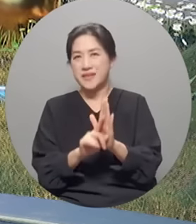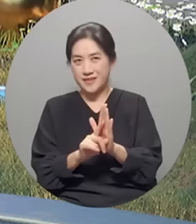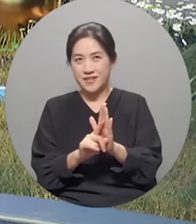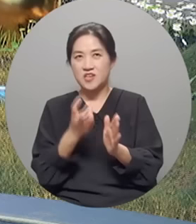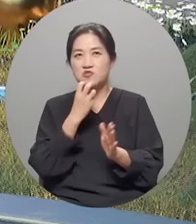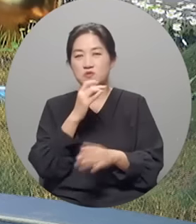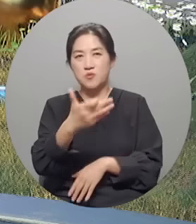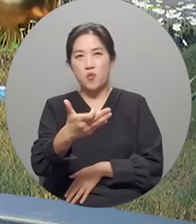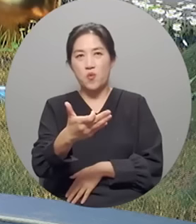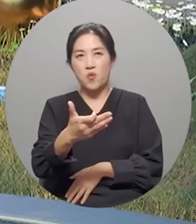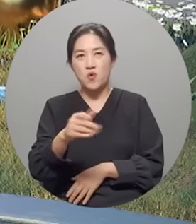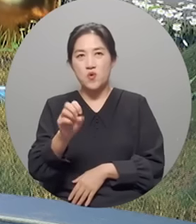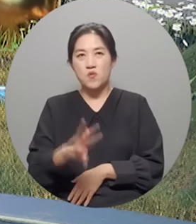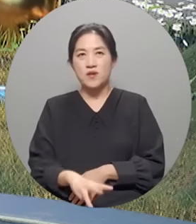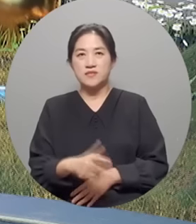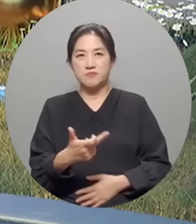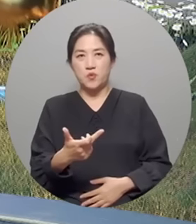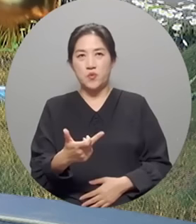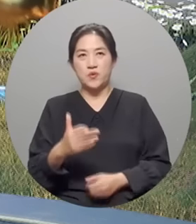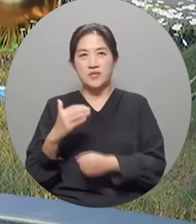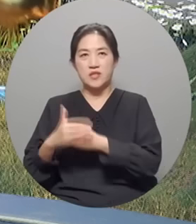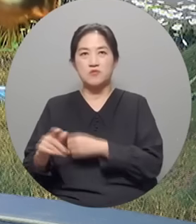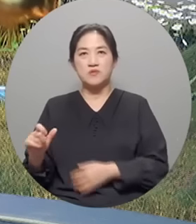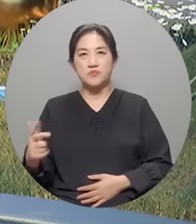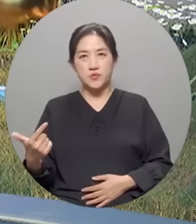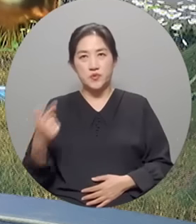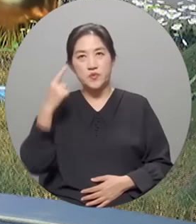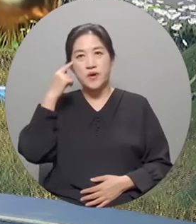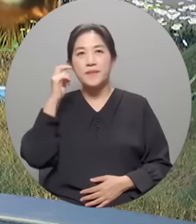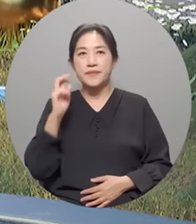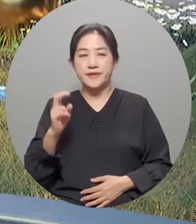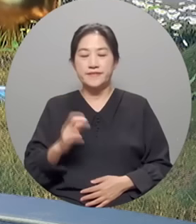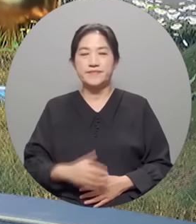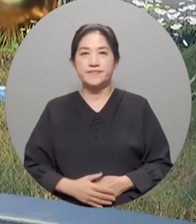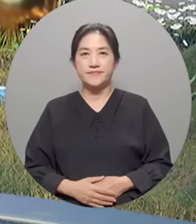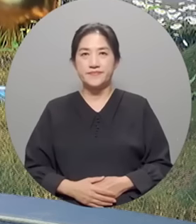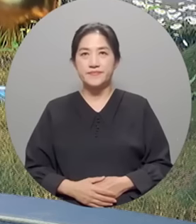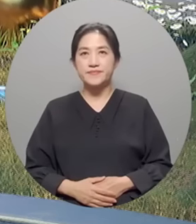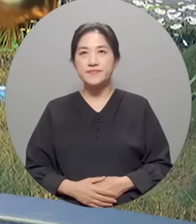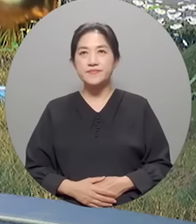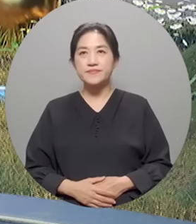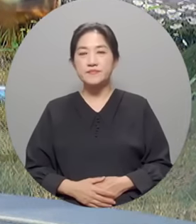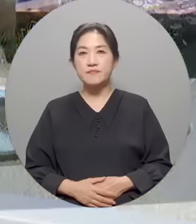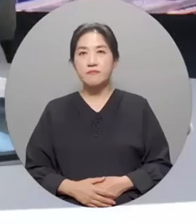서울 19도, 광주 17도, 대구 16도를 보이겠습니다. 날씨였습니다.